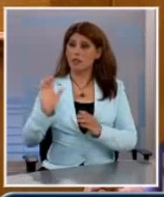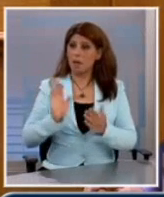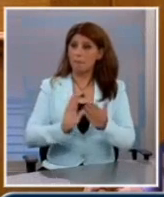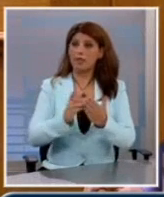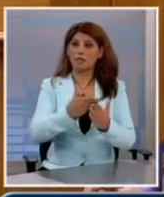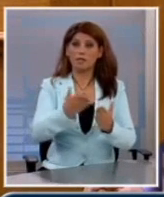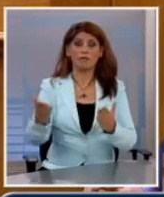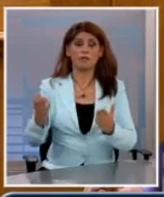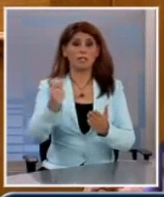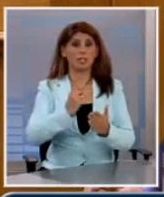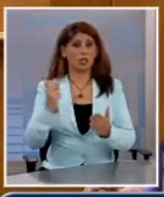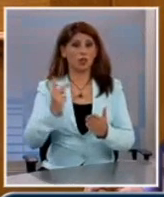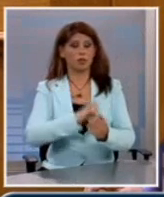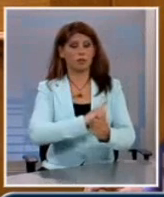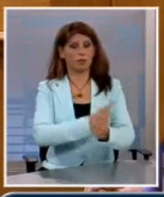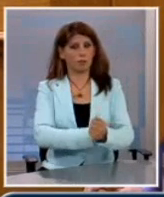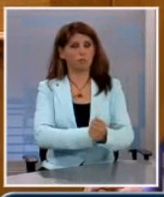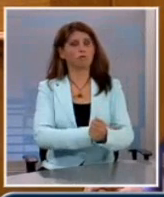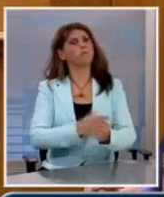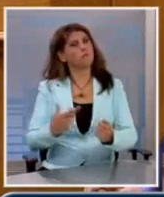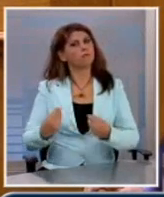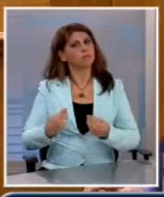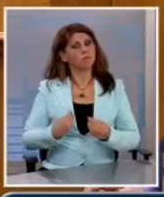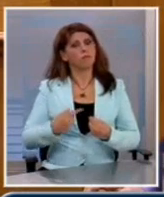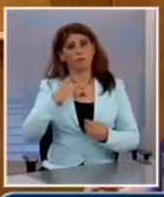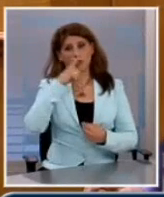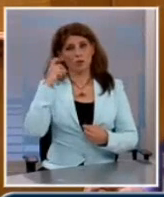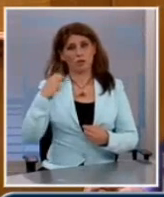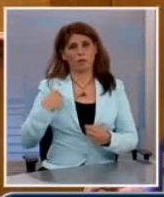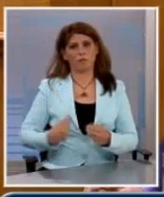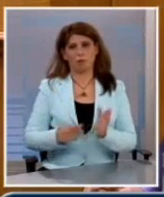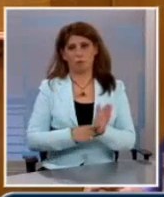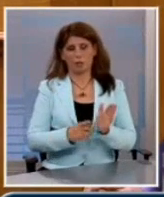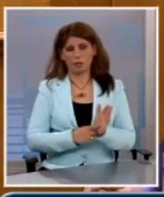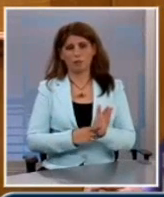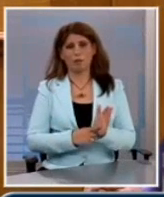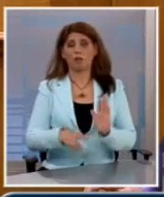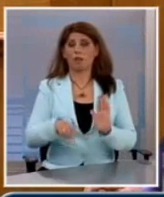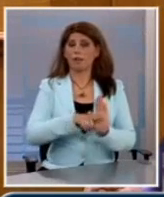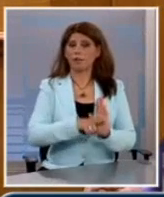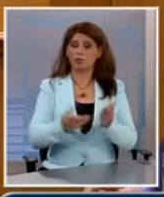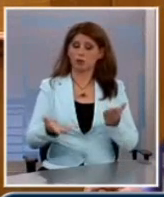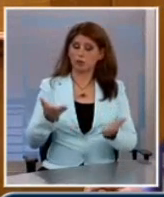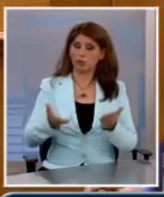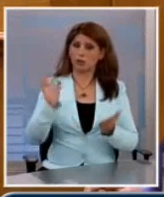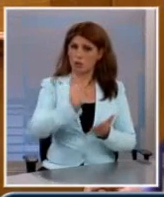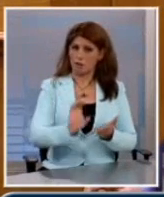δυνάμεις δοθήσεις της δυσκολίας της δημοσιονομικής και των αρνητικών συσχετισμών στην